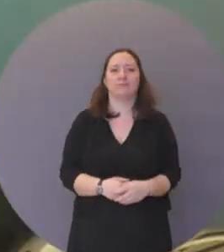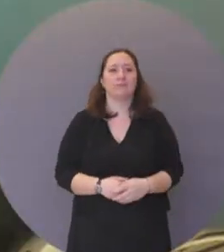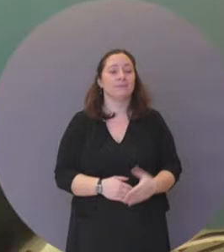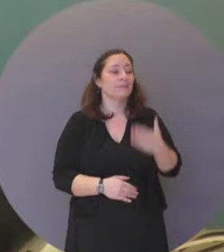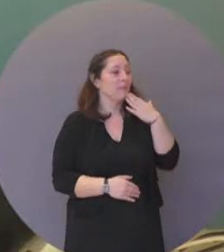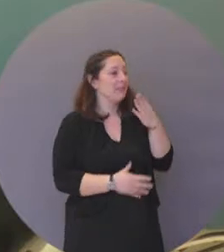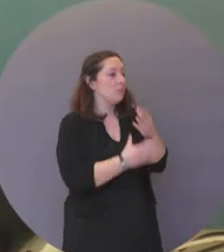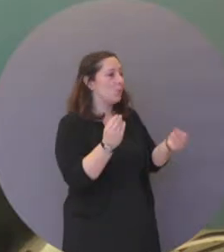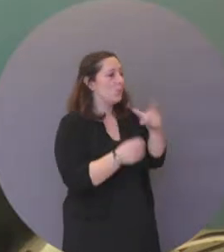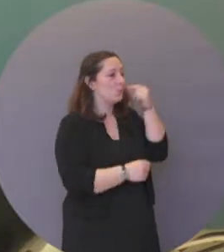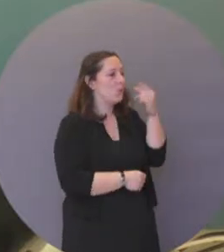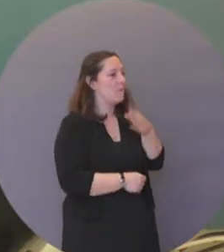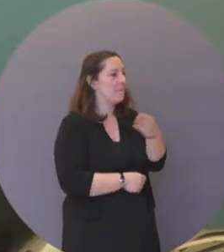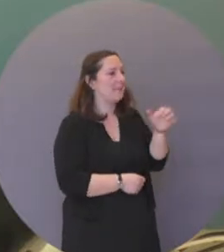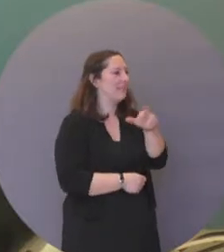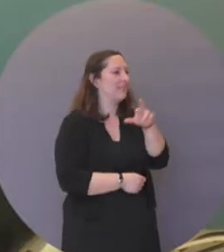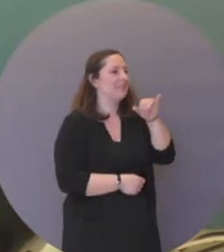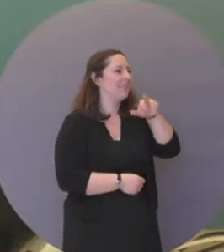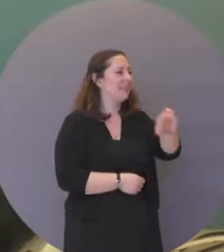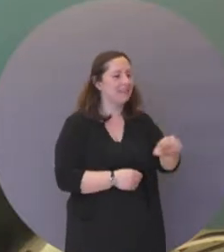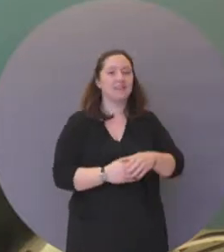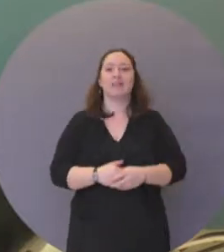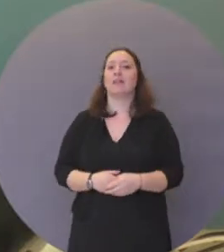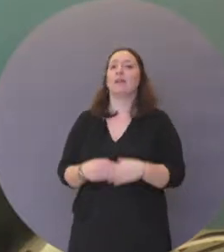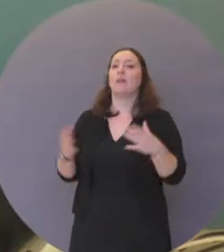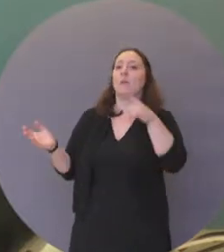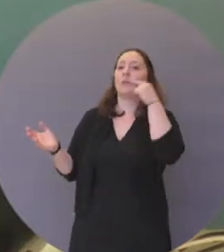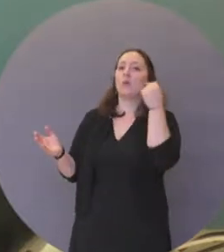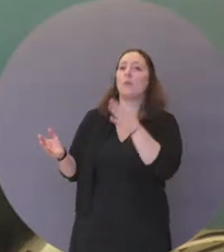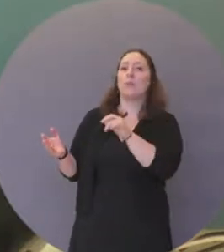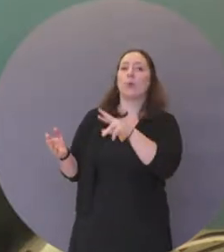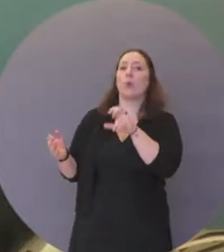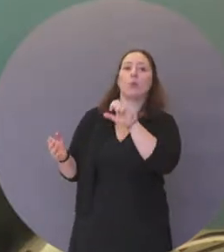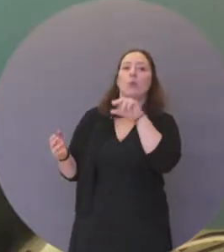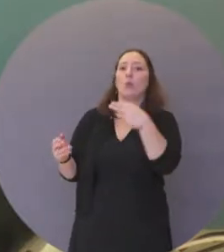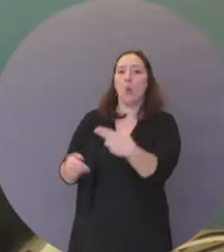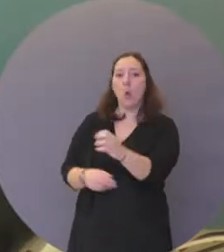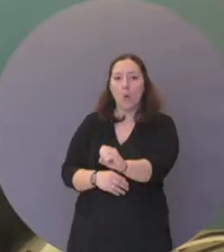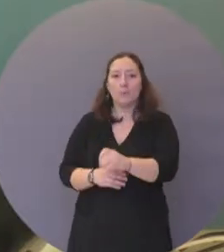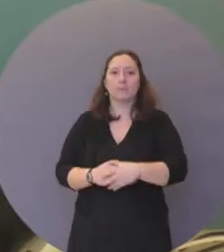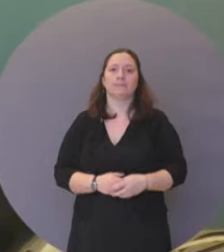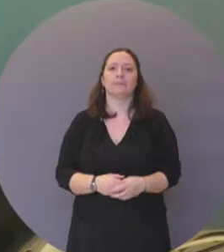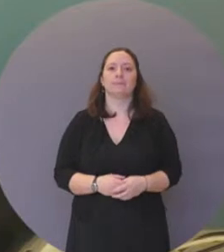beaucoup monsieur Basile alors Monsieur Bruno vous avez la parole